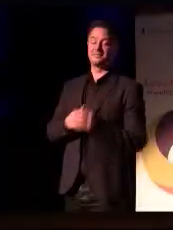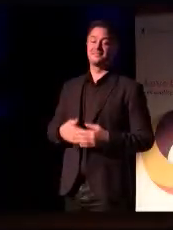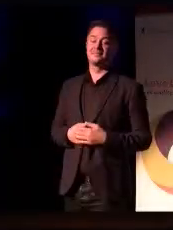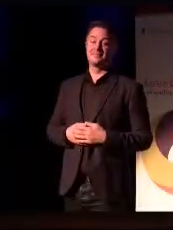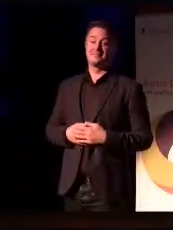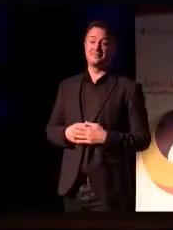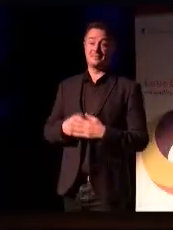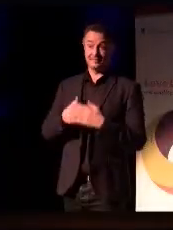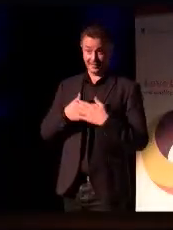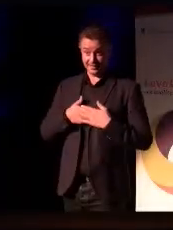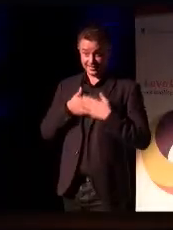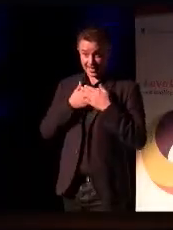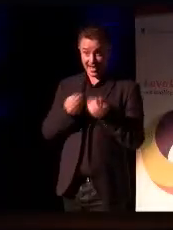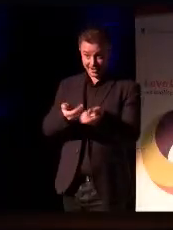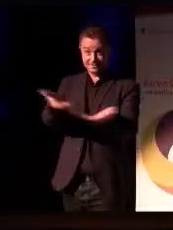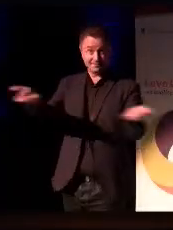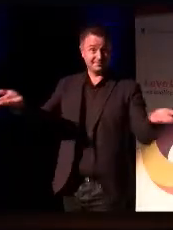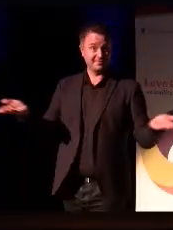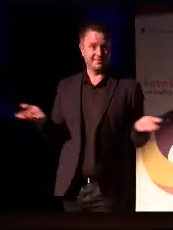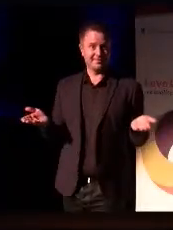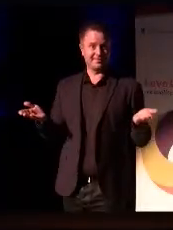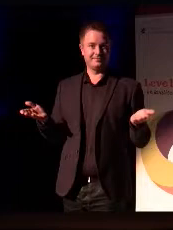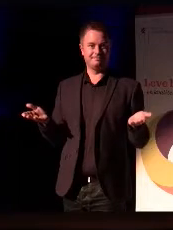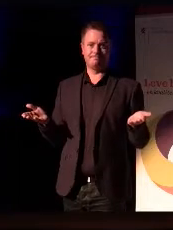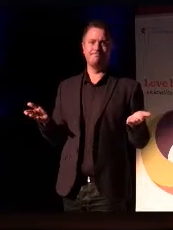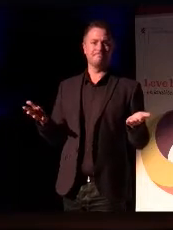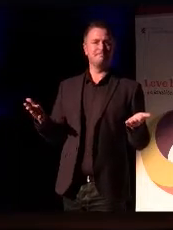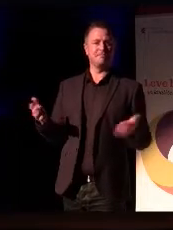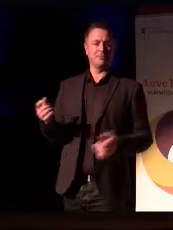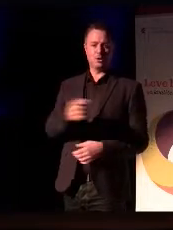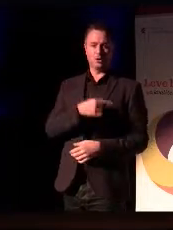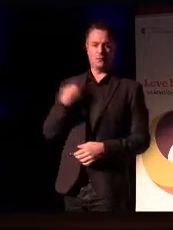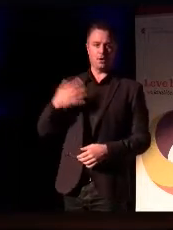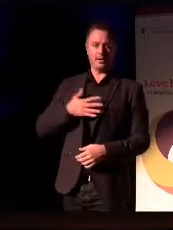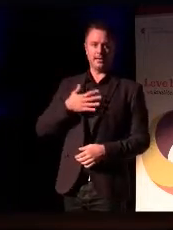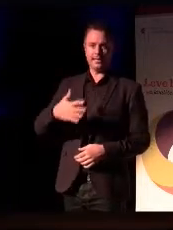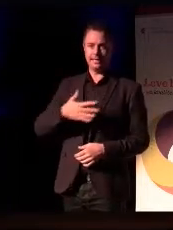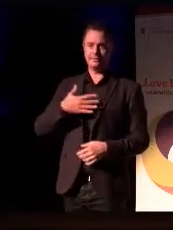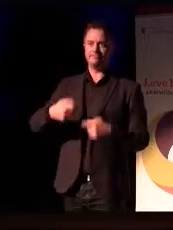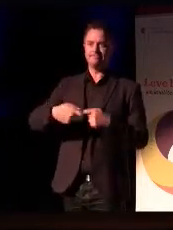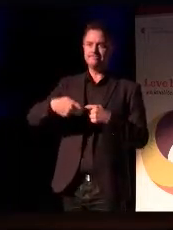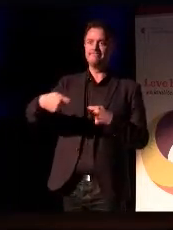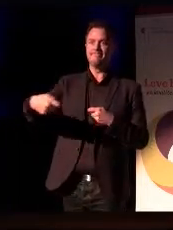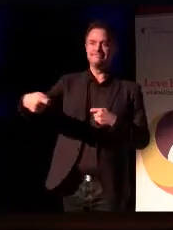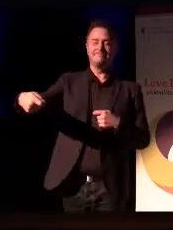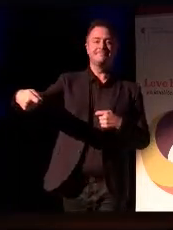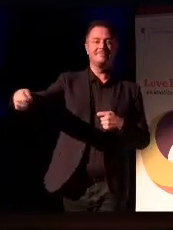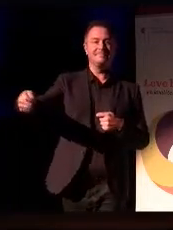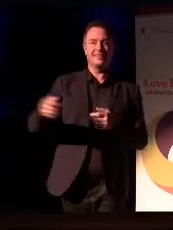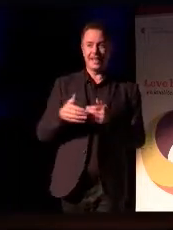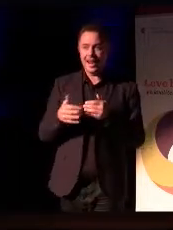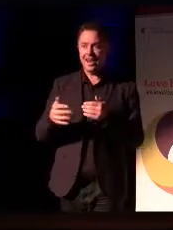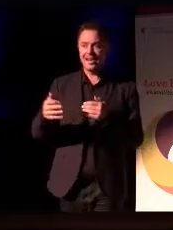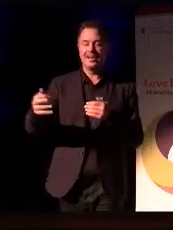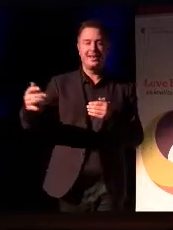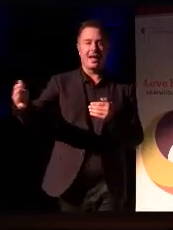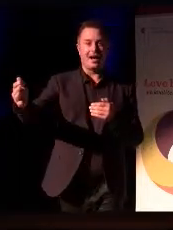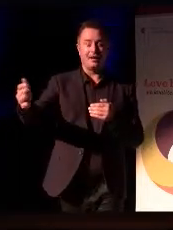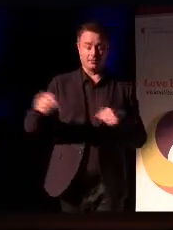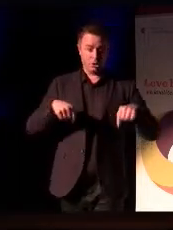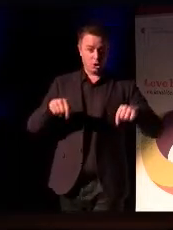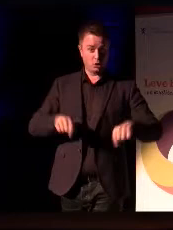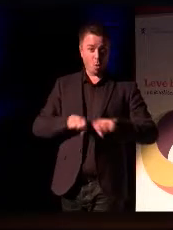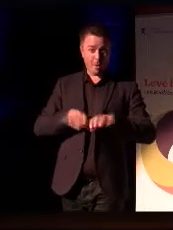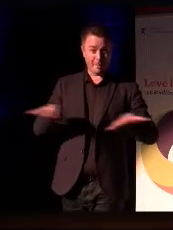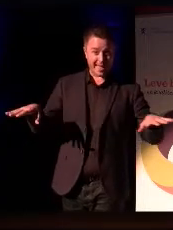Kjære alle sammen, vi lever stadig lengre. Det faktisk sånn at mediene nesten har sluttet å lage reportasjer